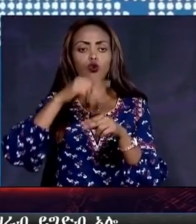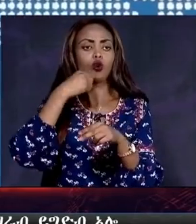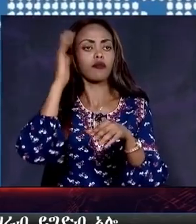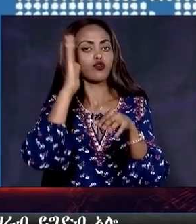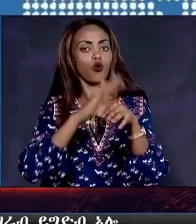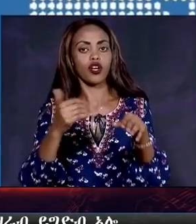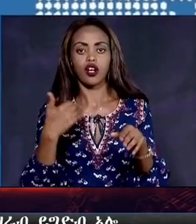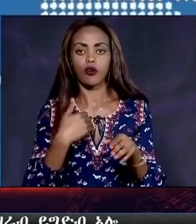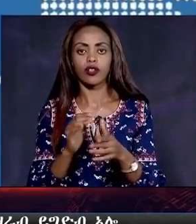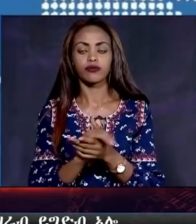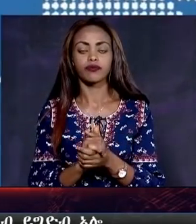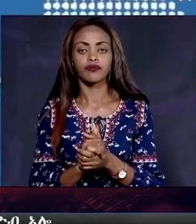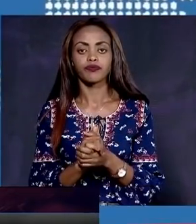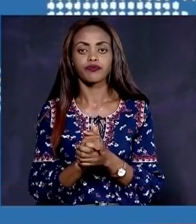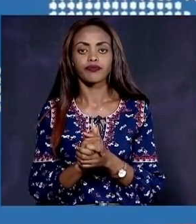ፀዊዐን